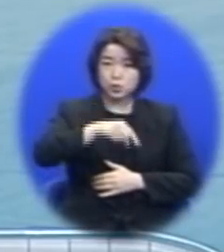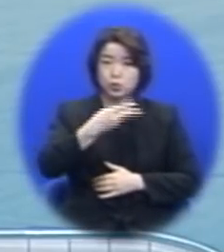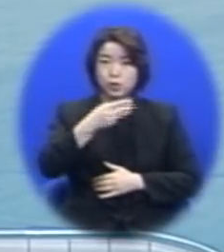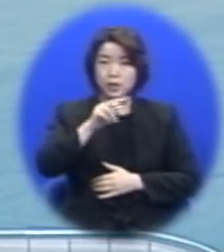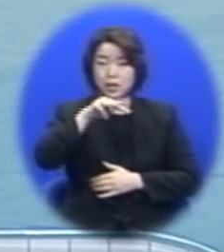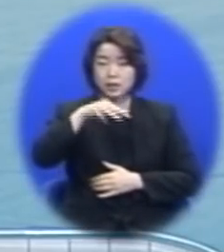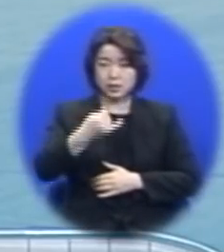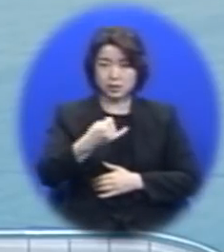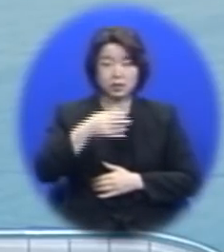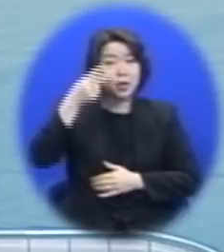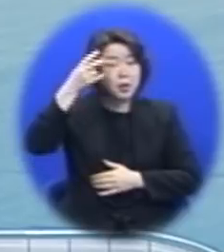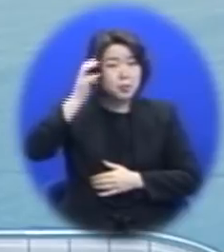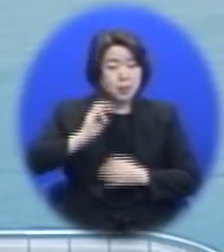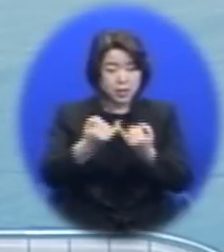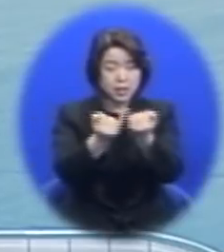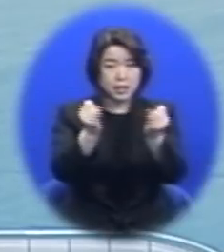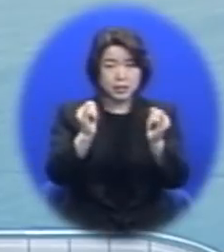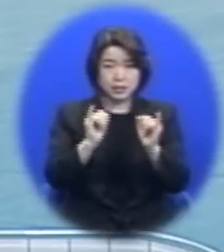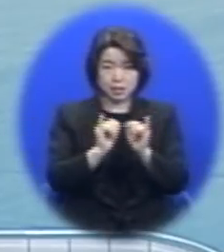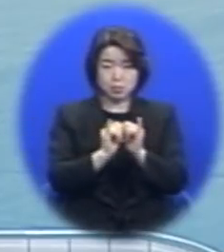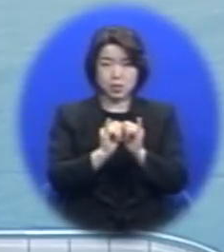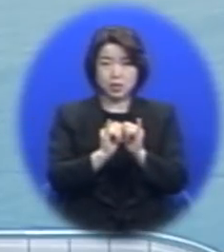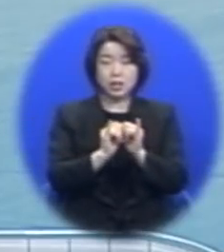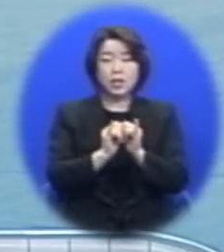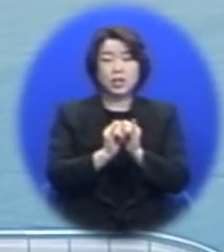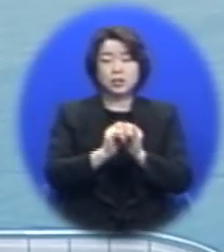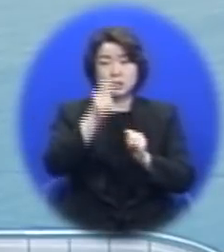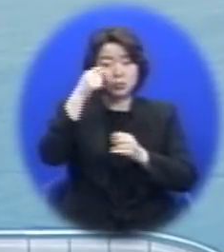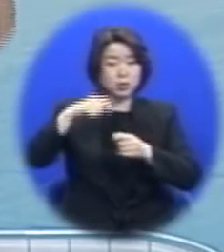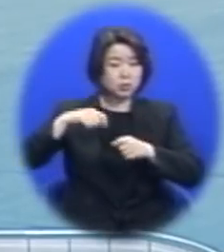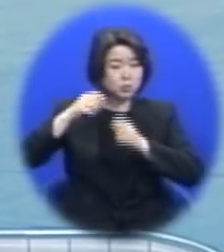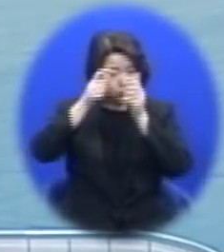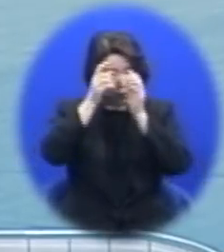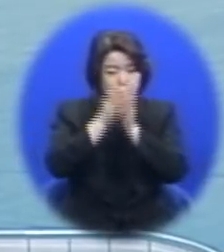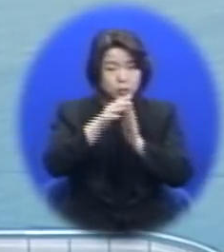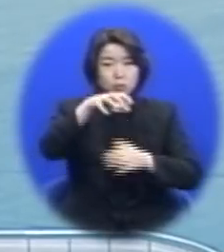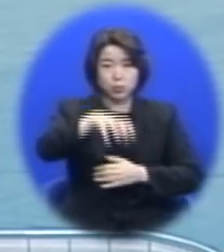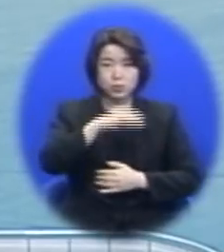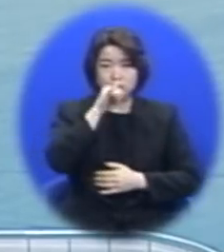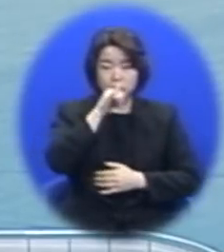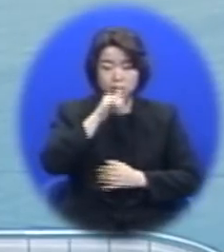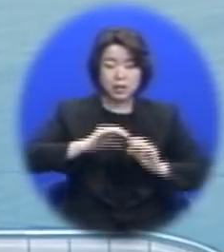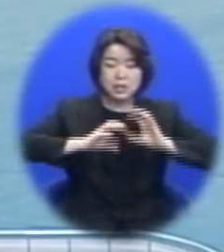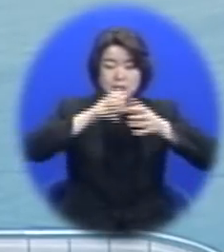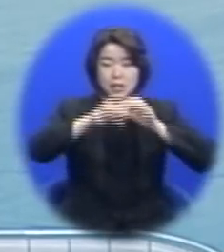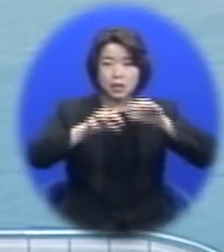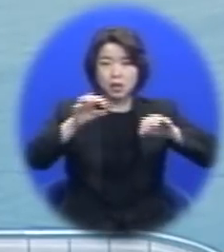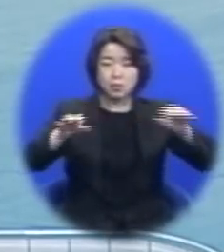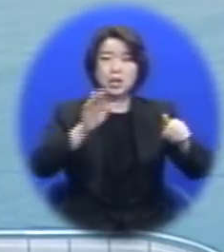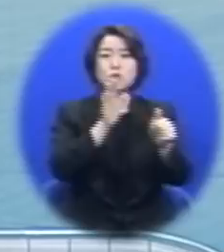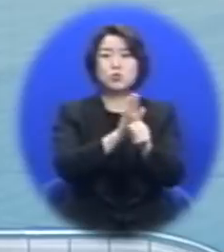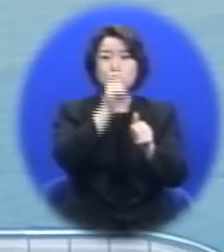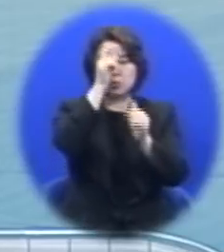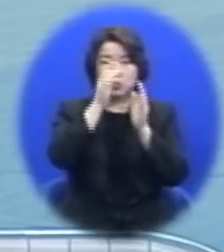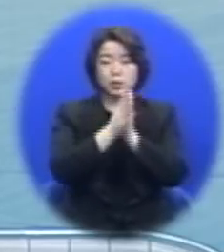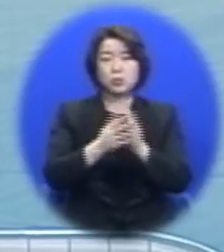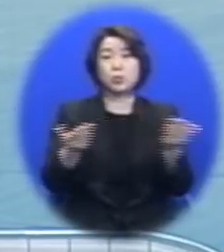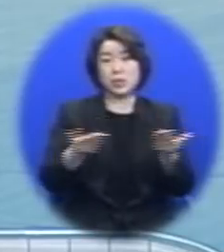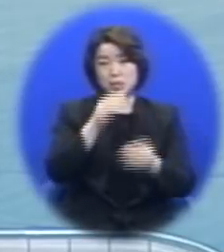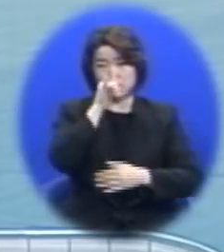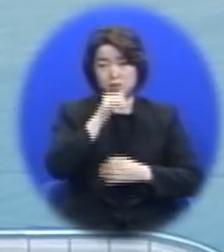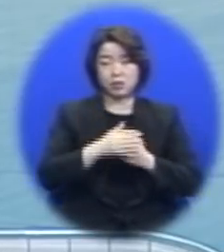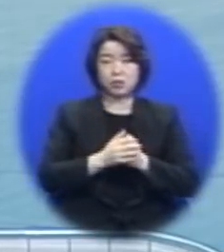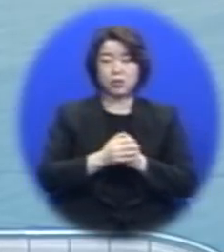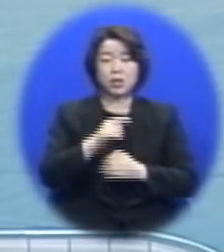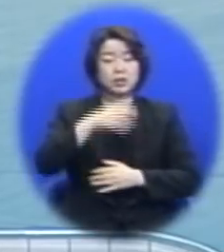하는 개신교 수도원이 있습니다. 세계 열방을 위한 중보기도 사역을 하고 있는 곳이에요. 그